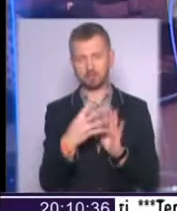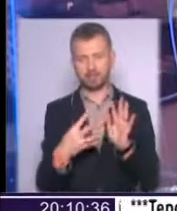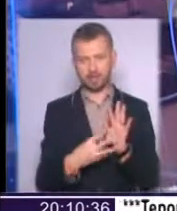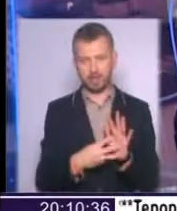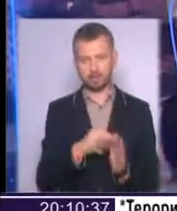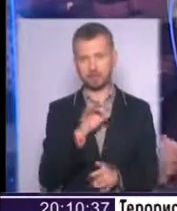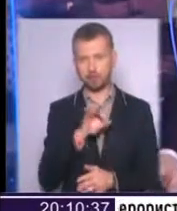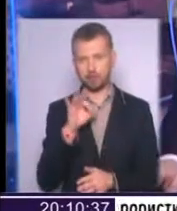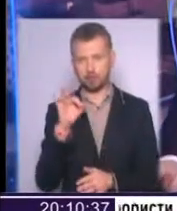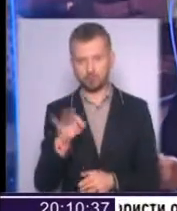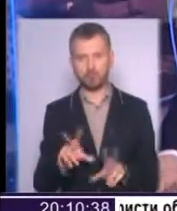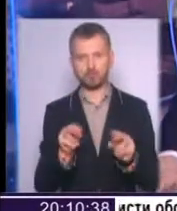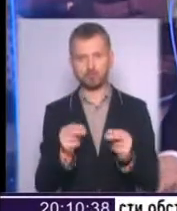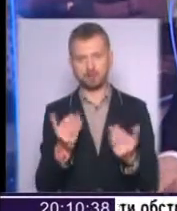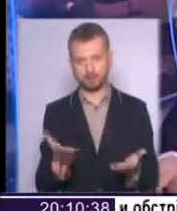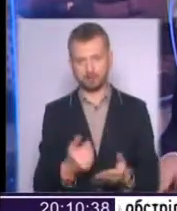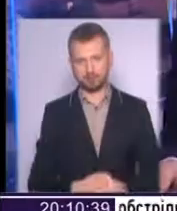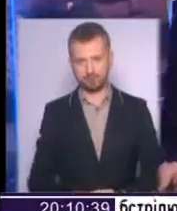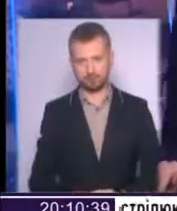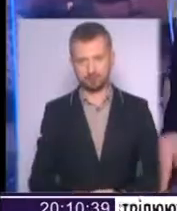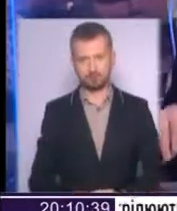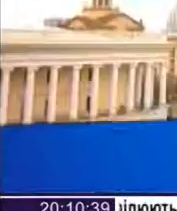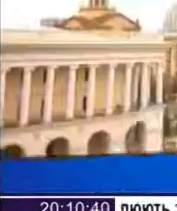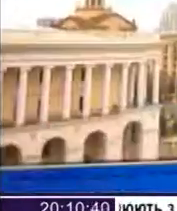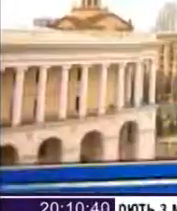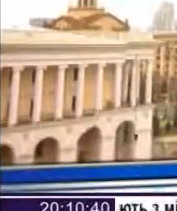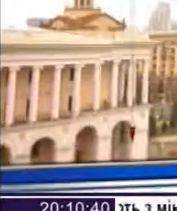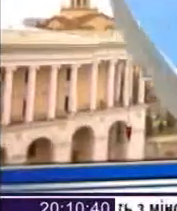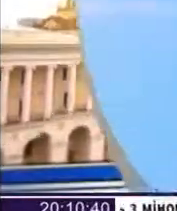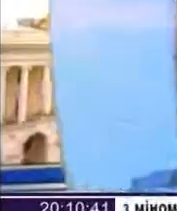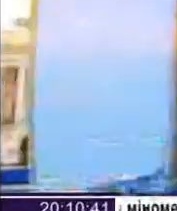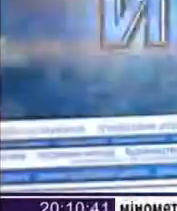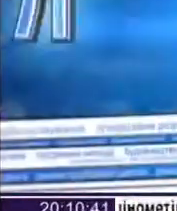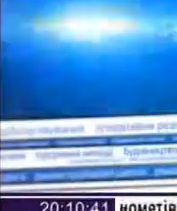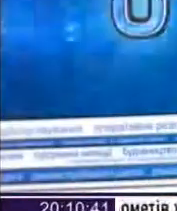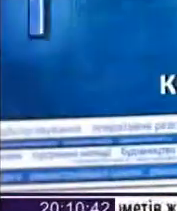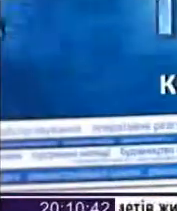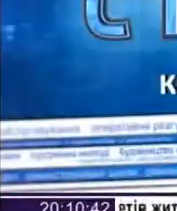повертаємося. Дякую, залишайтеся за запитання. Дякую вам, пане Сергію.